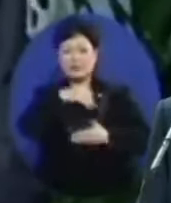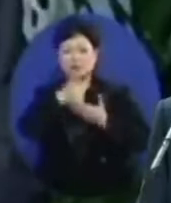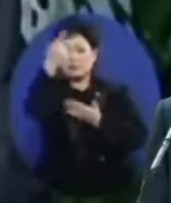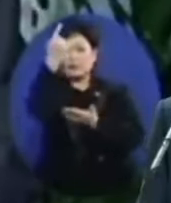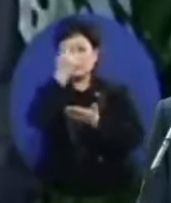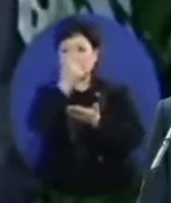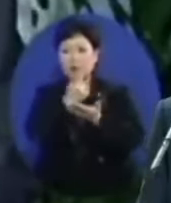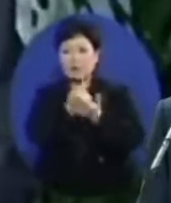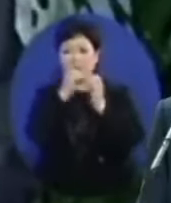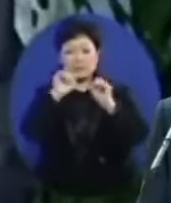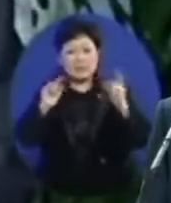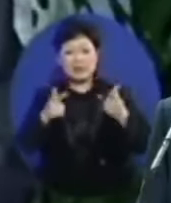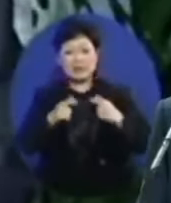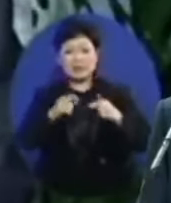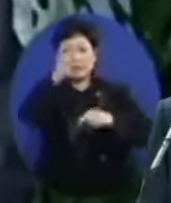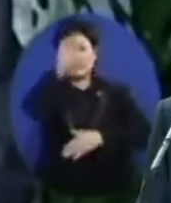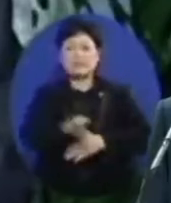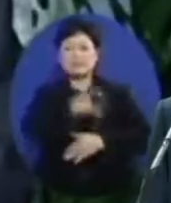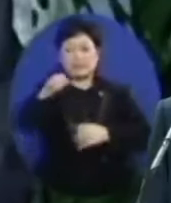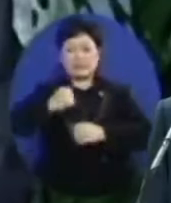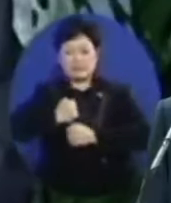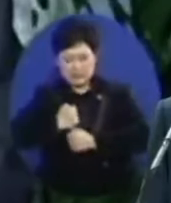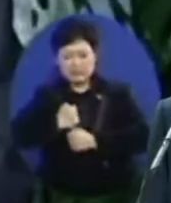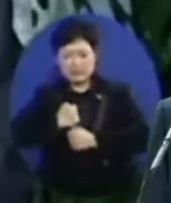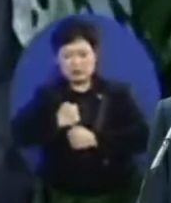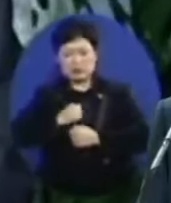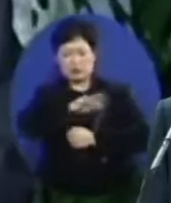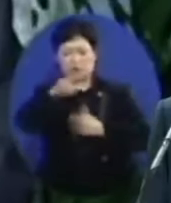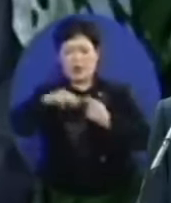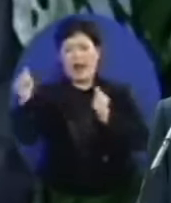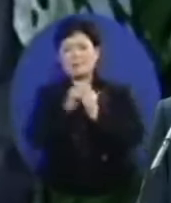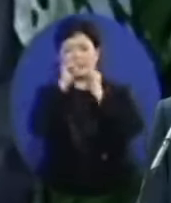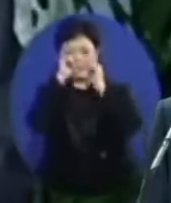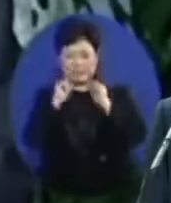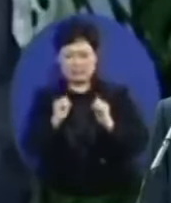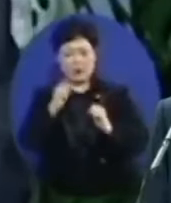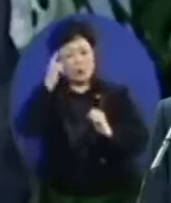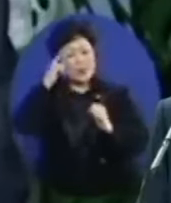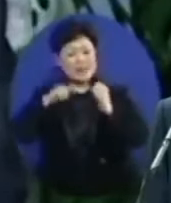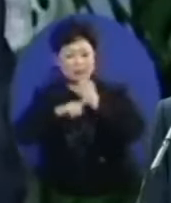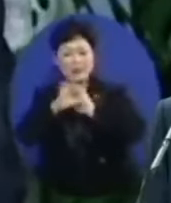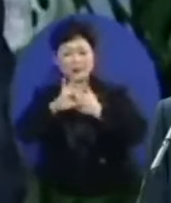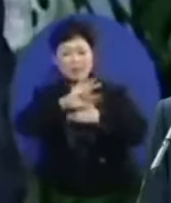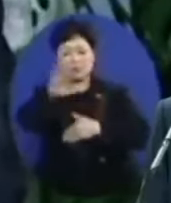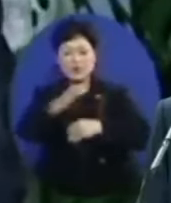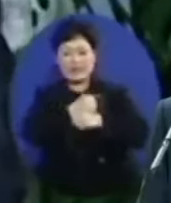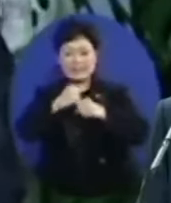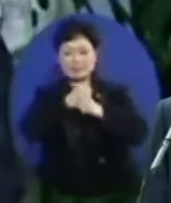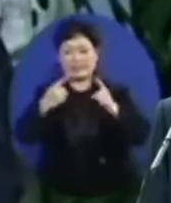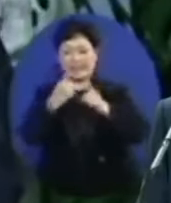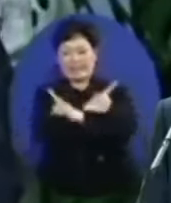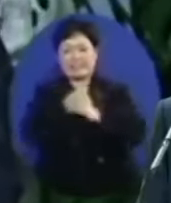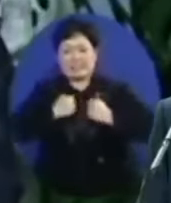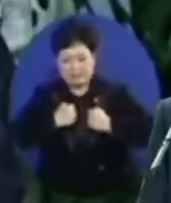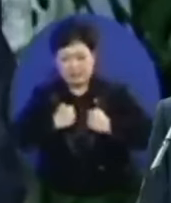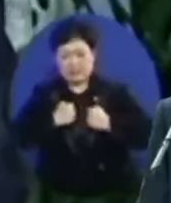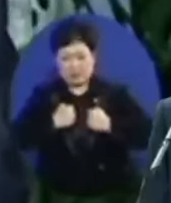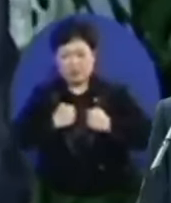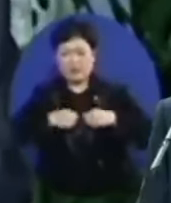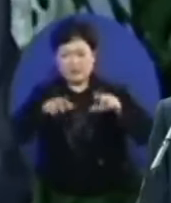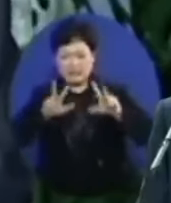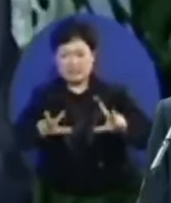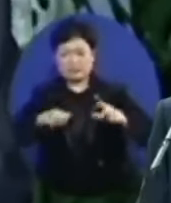있는 게 아닙니다. 주님은 십자가를 짊어지고 우리와 같이 계시는 것입니다. 왜냐하면 우리의 짐을 대신 짊어지셨고 또